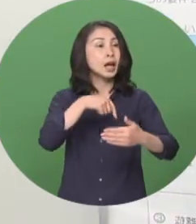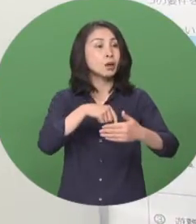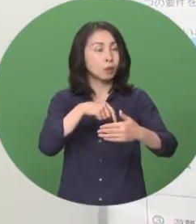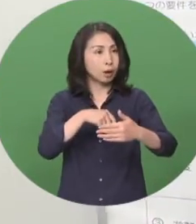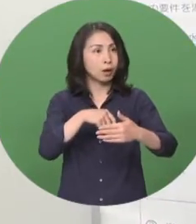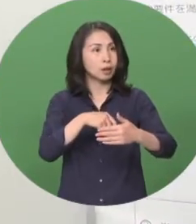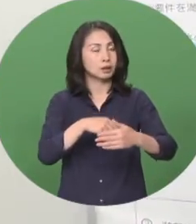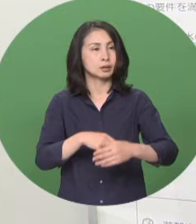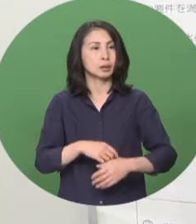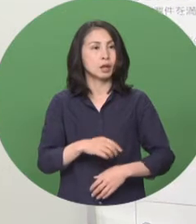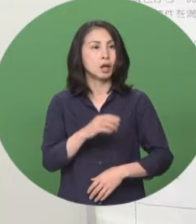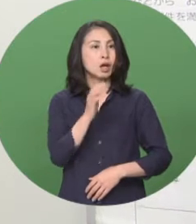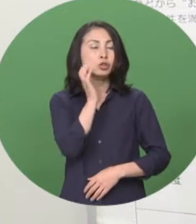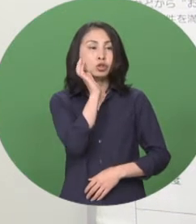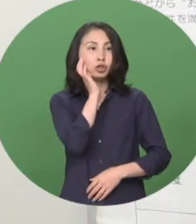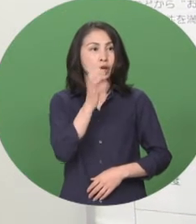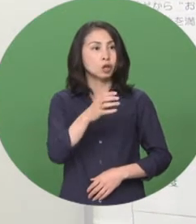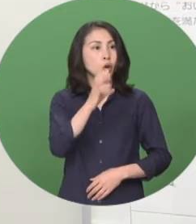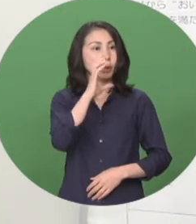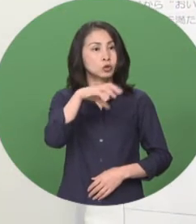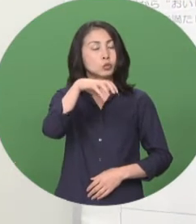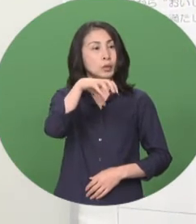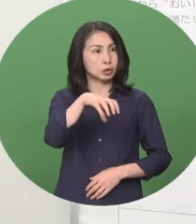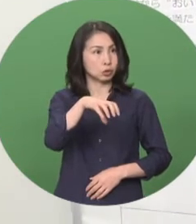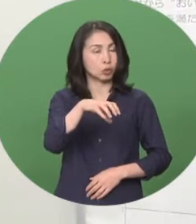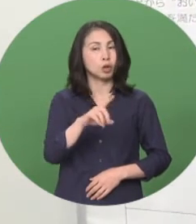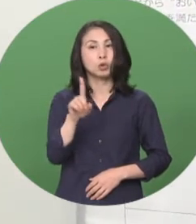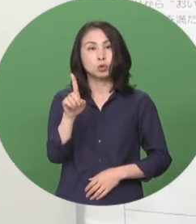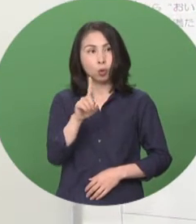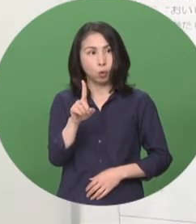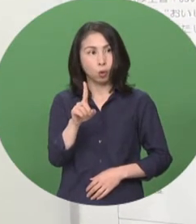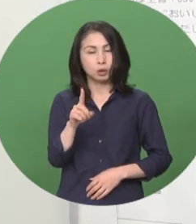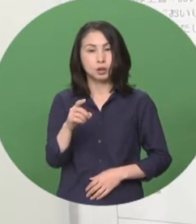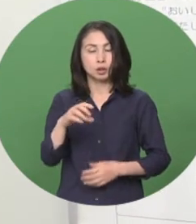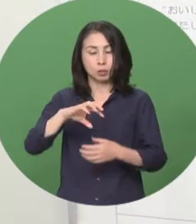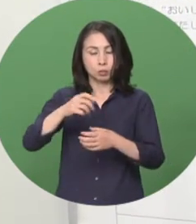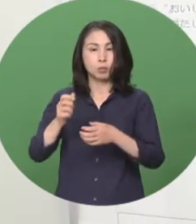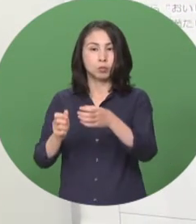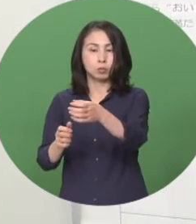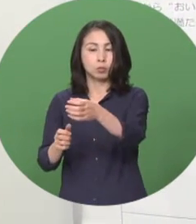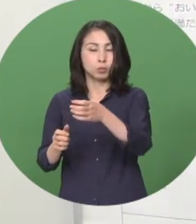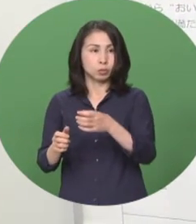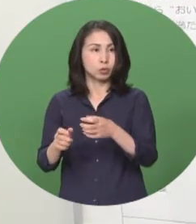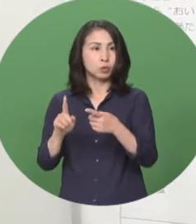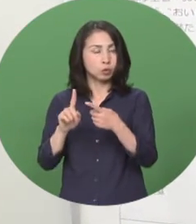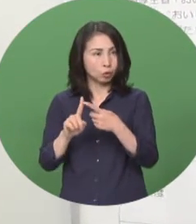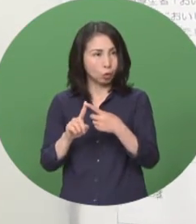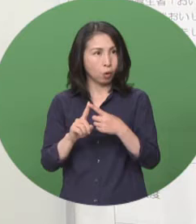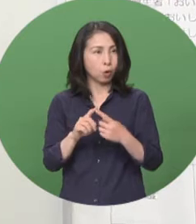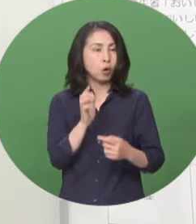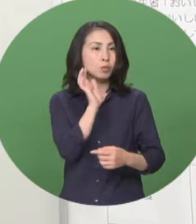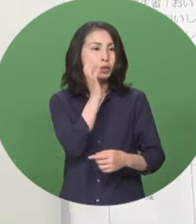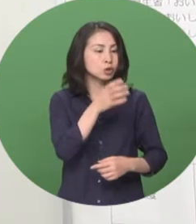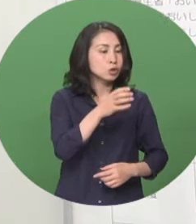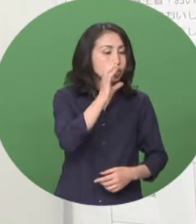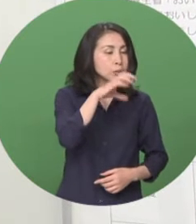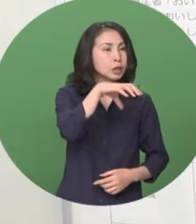では水道水が飲める場所が給水スポットと水飲み場というのがあります